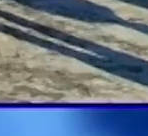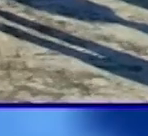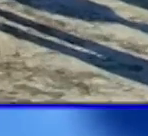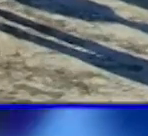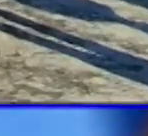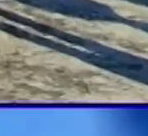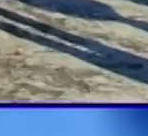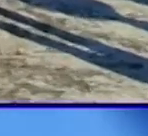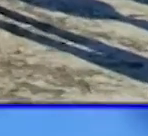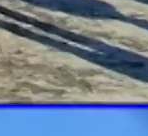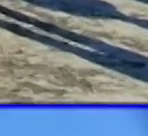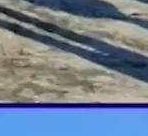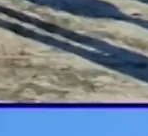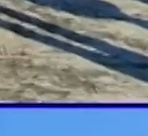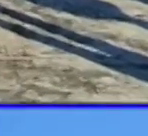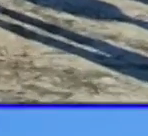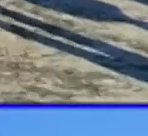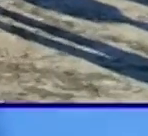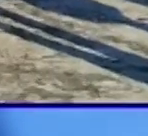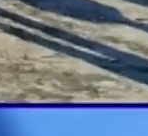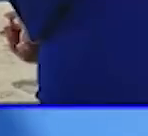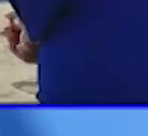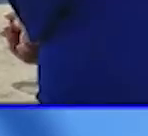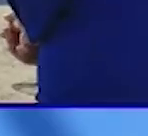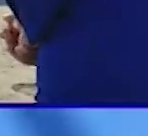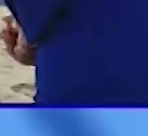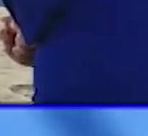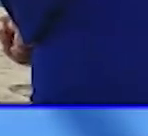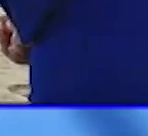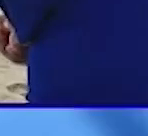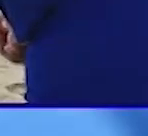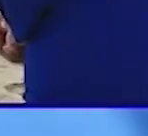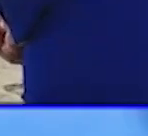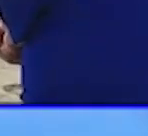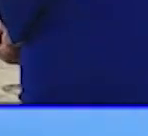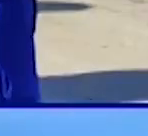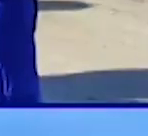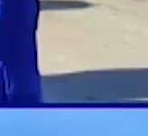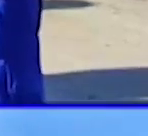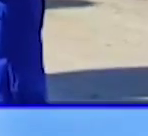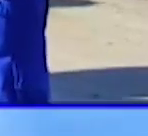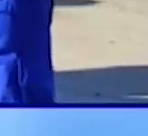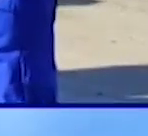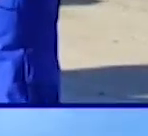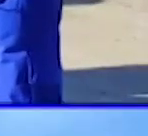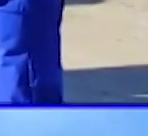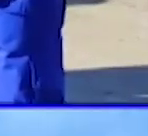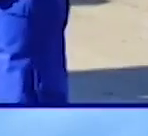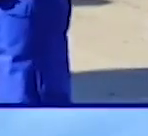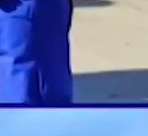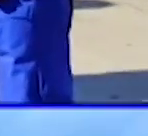personil sebanyak 400 orang sampai saat ini eh dari dua titik Crisis Center